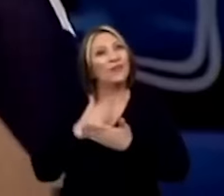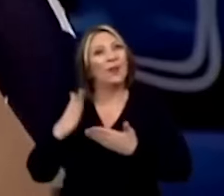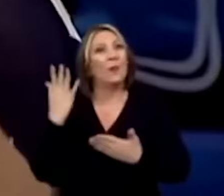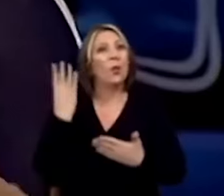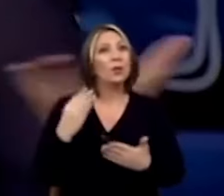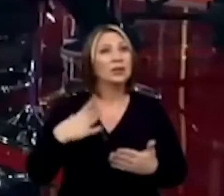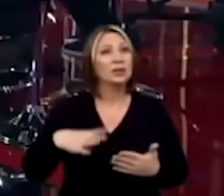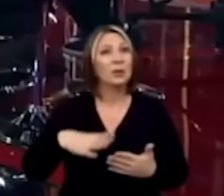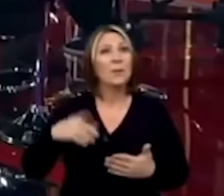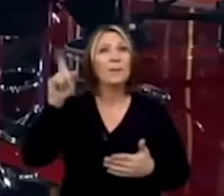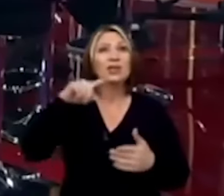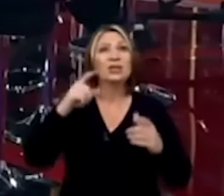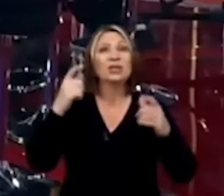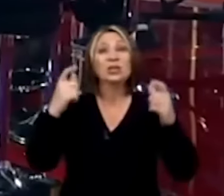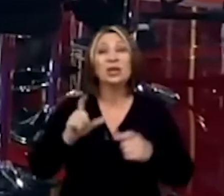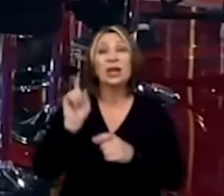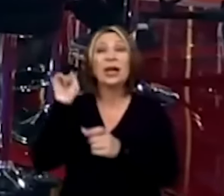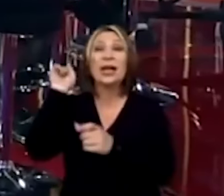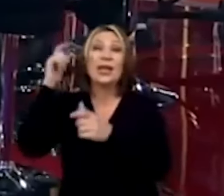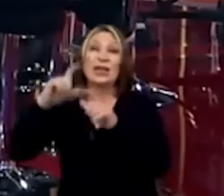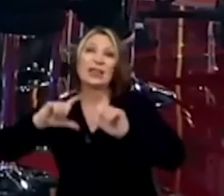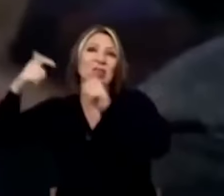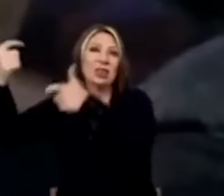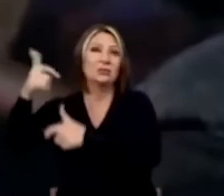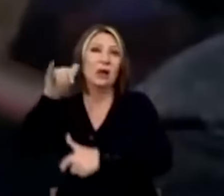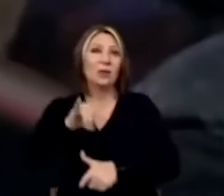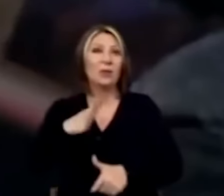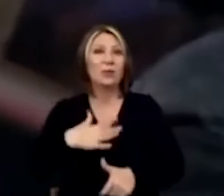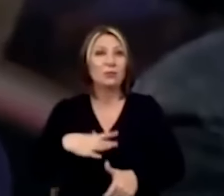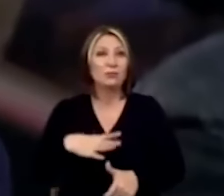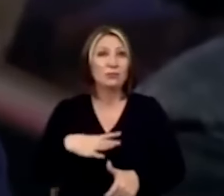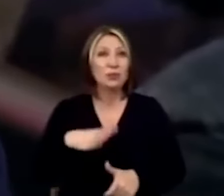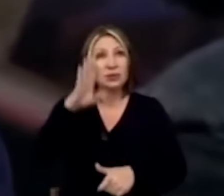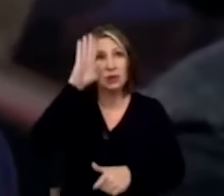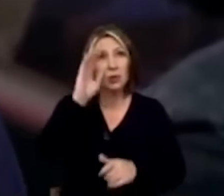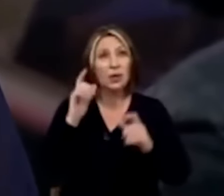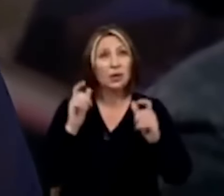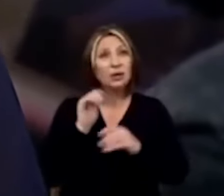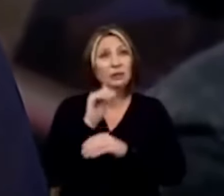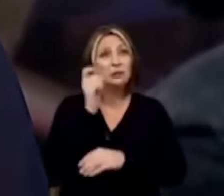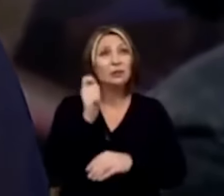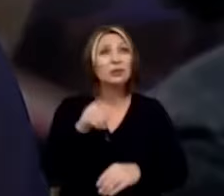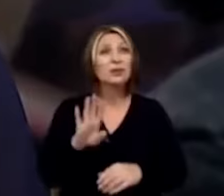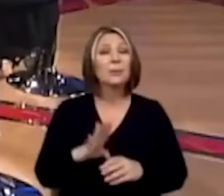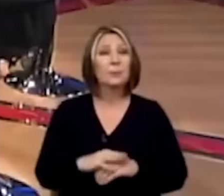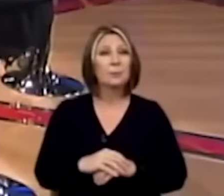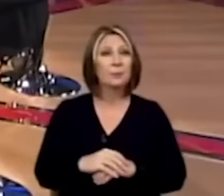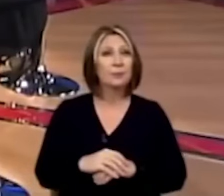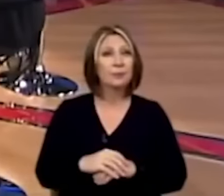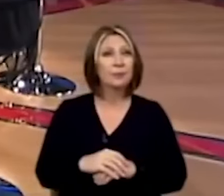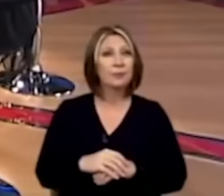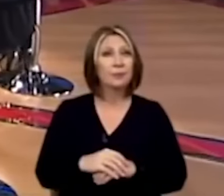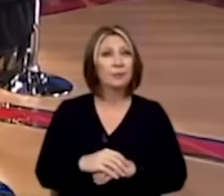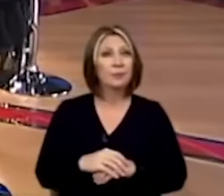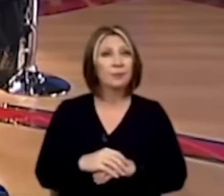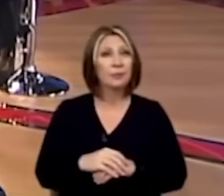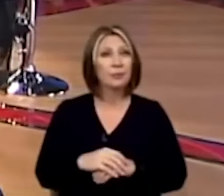üzere başka şehre yerleşebilme hakkım oldu artık. Yani İstanbul'da yaşamam zorunda. Bu yanındaki genç adamla aynı filmde mi oynadınız?